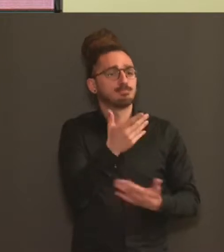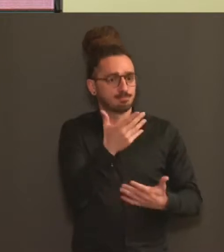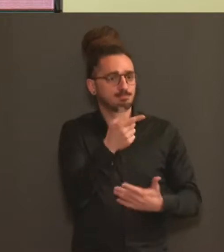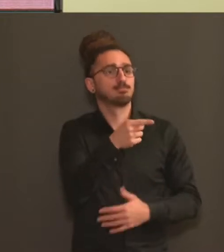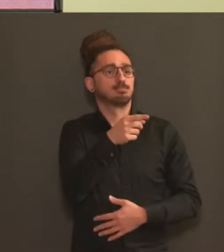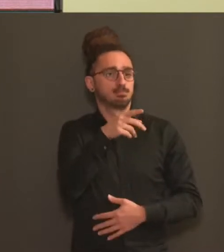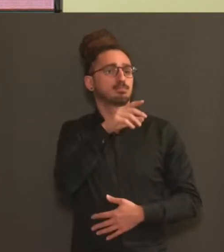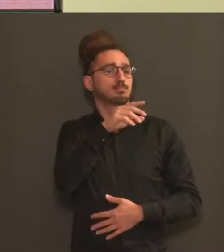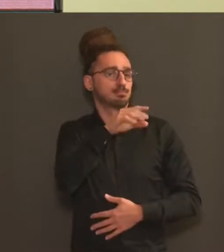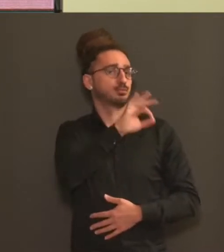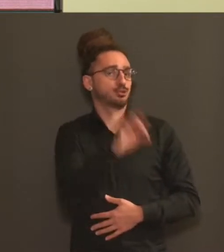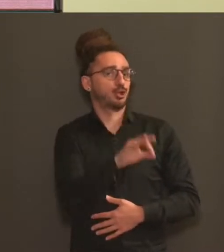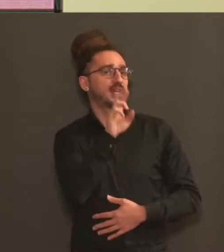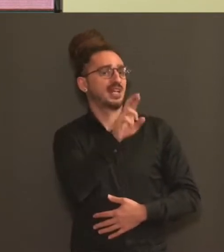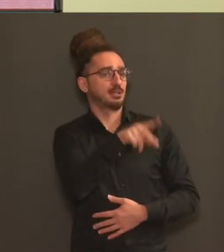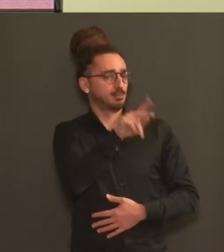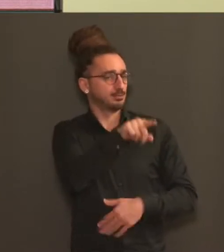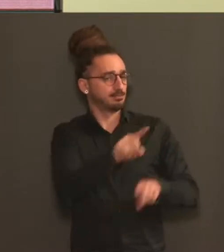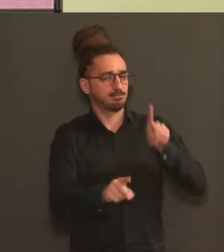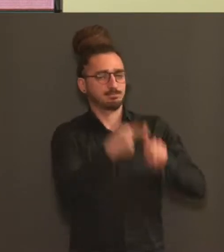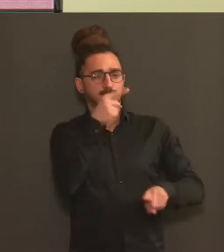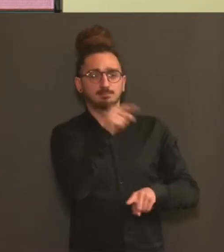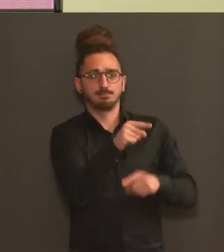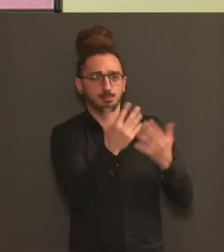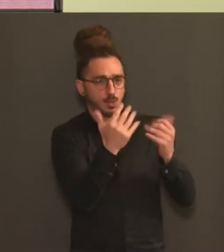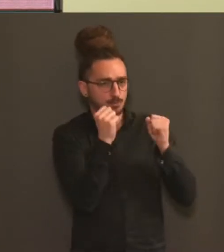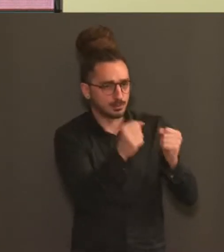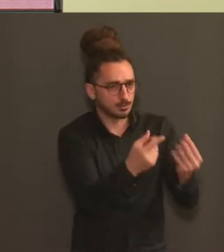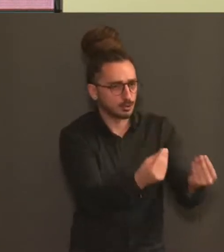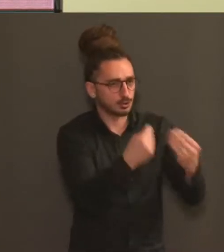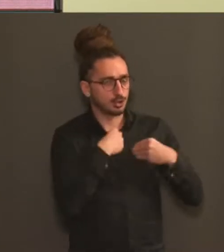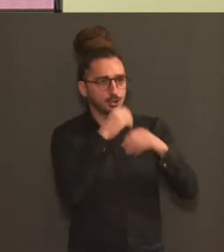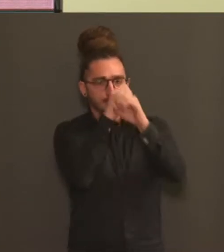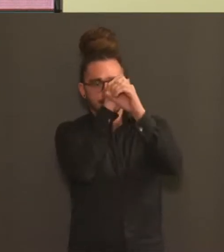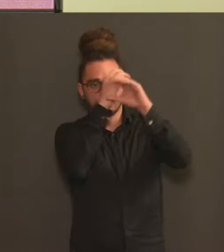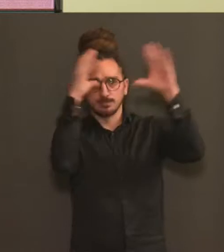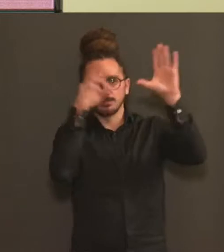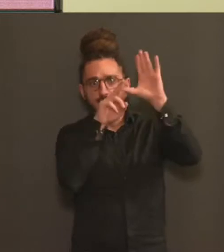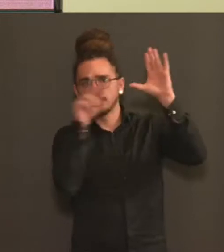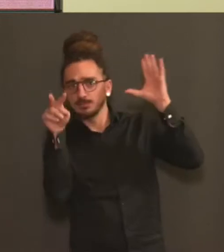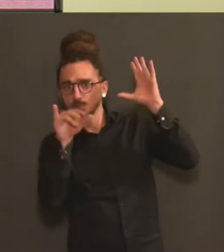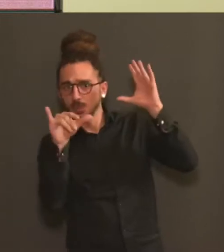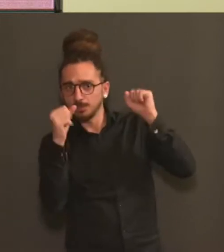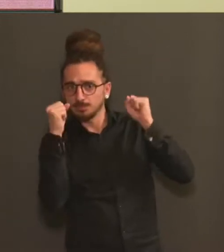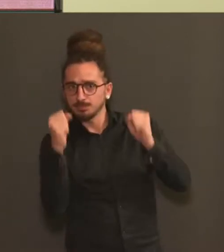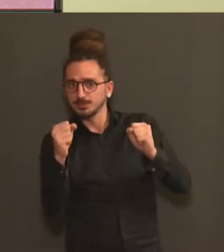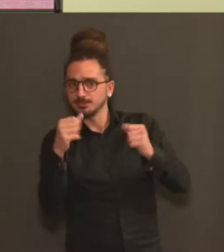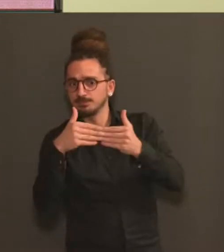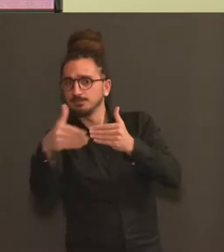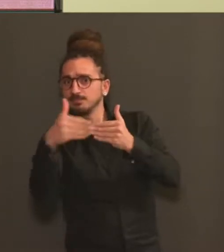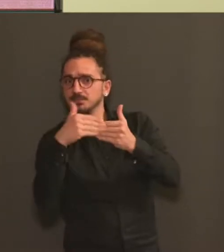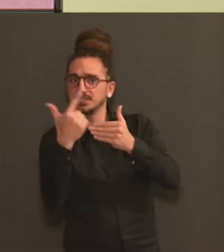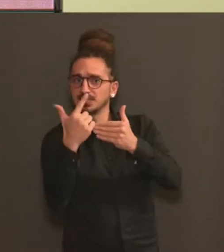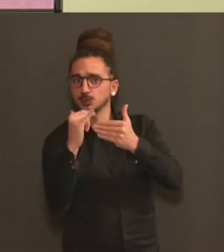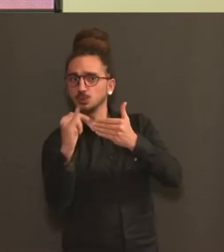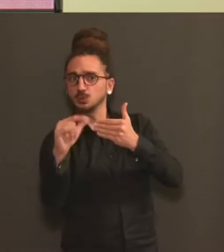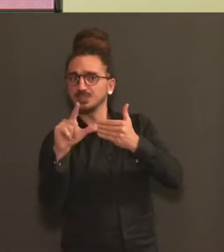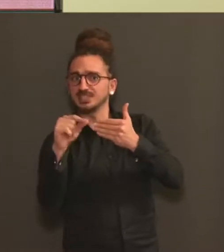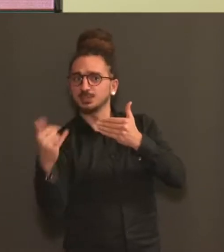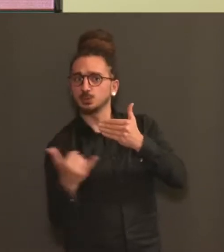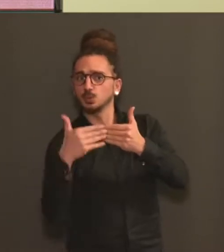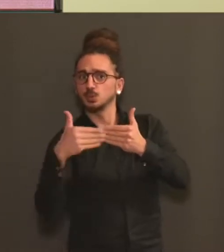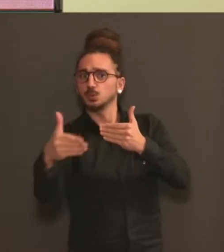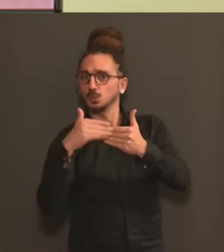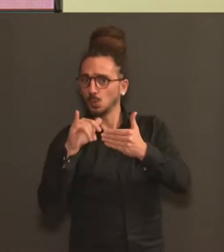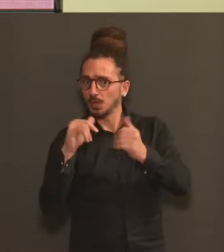donner une perspective par rapport à ce qui va se passer probablement 7 à 10 jours plus tard. On sait que les hospitalisations suivent